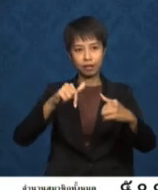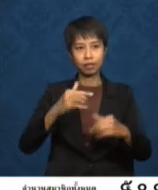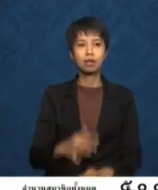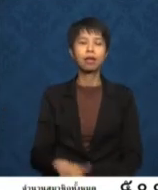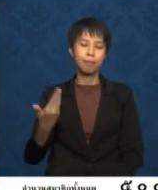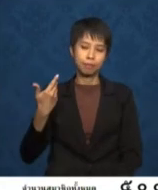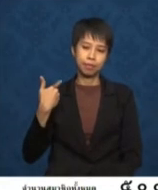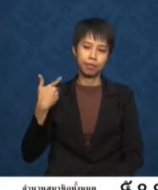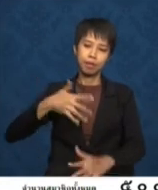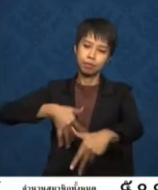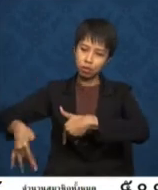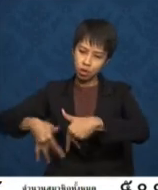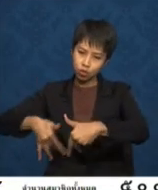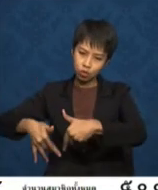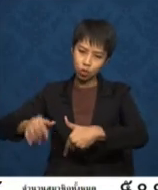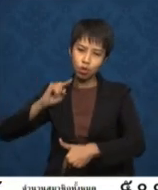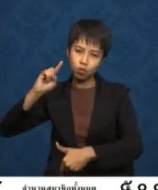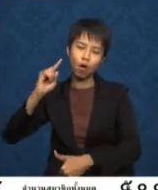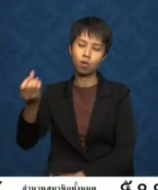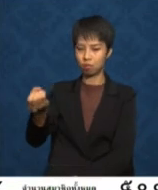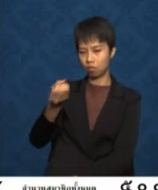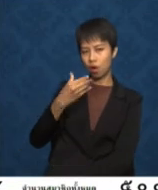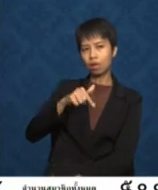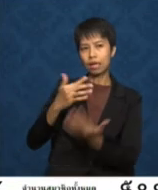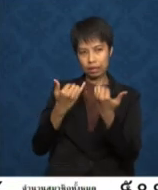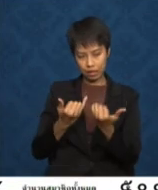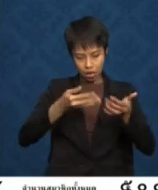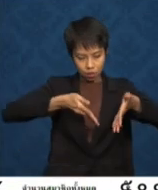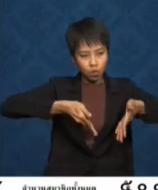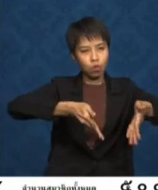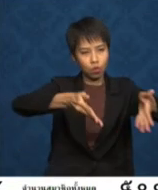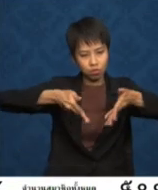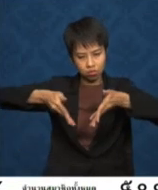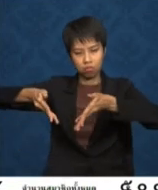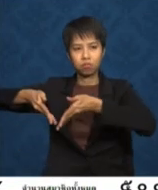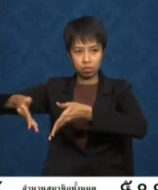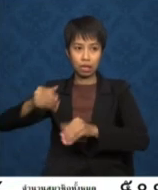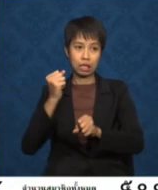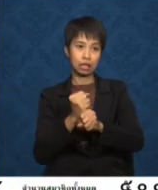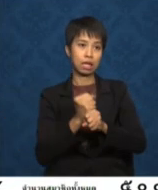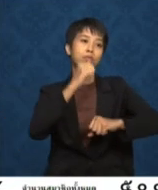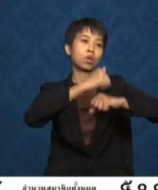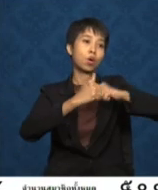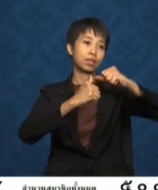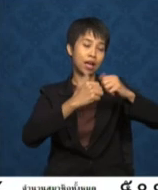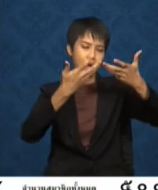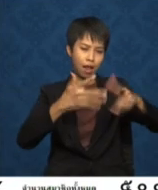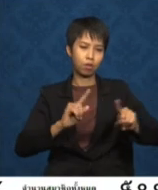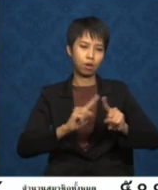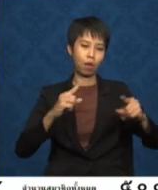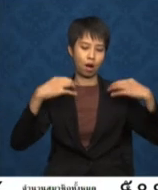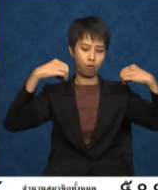บเรื่องล้เรียน และปัหาขพนประชาชนในจหดนองวามีถนนหายเส้นทาง ที่ก่อสรางแล้วเสรจแล้ว ยไมมไส่สว่าง